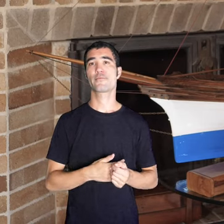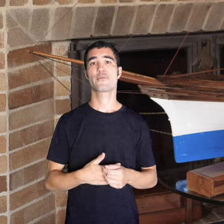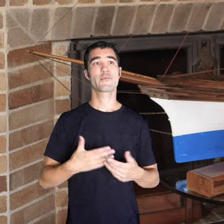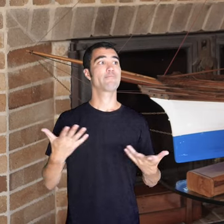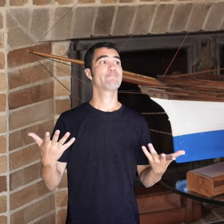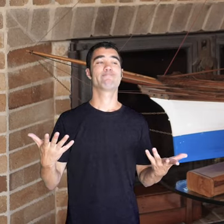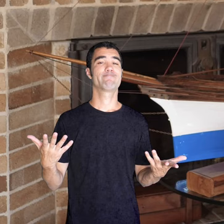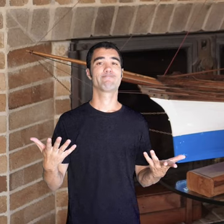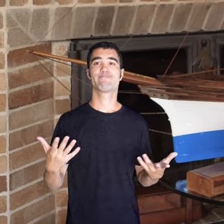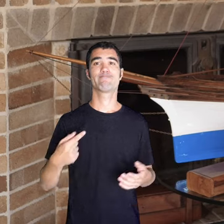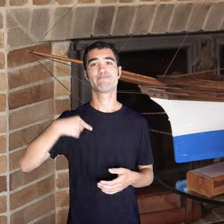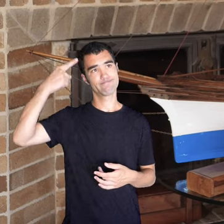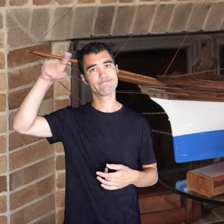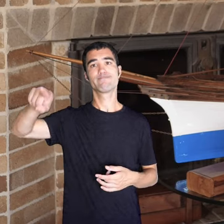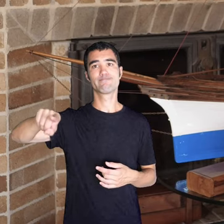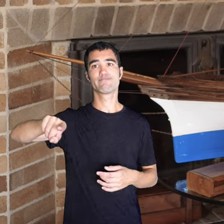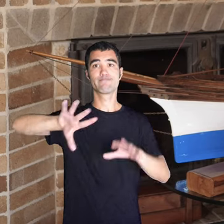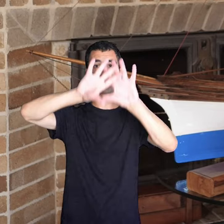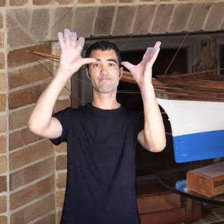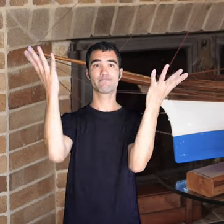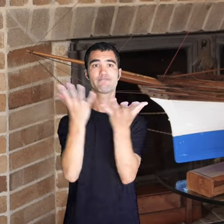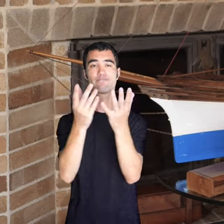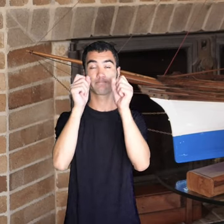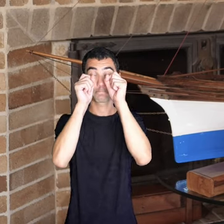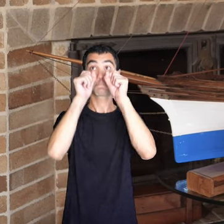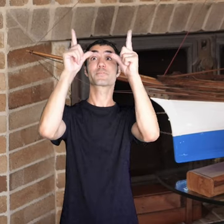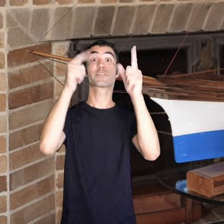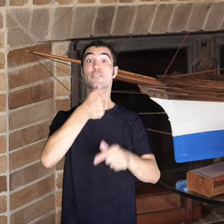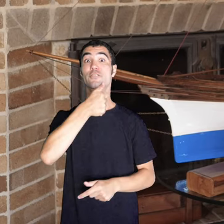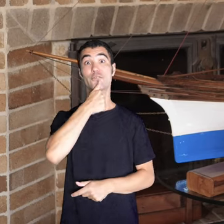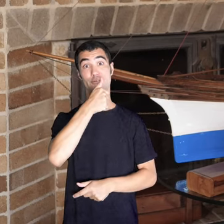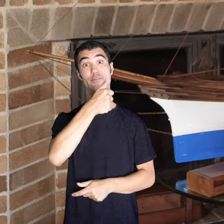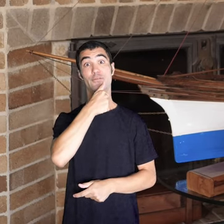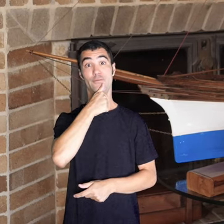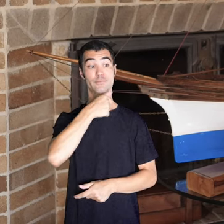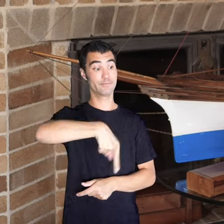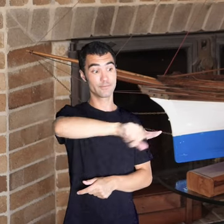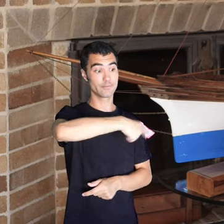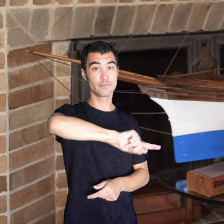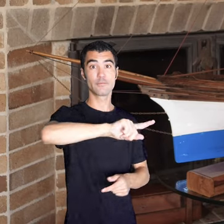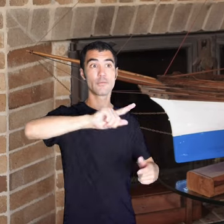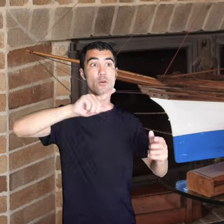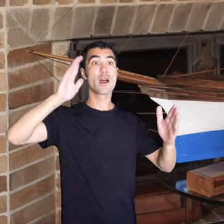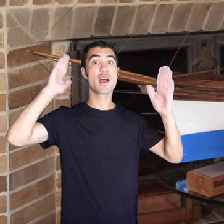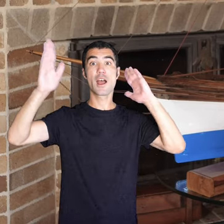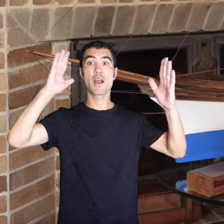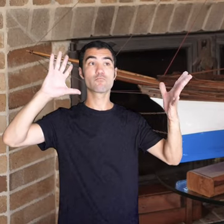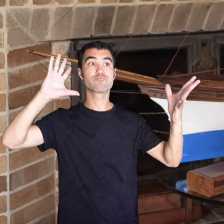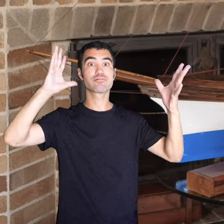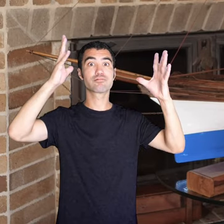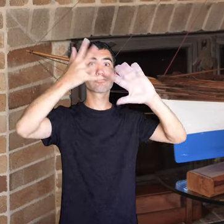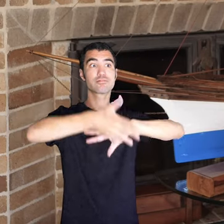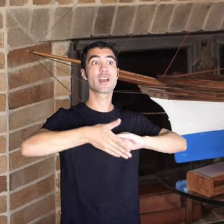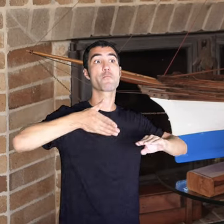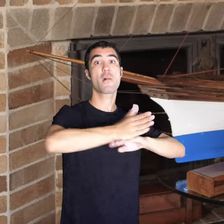No, jo crec que el món encara no se n'ha de compte de que hem acabat una era, que era de la